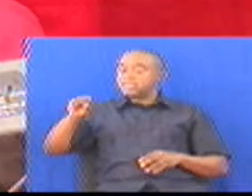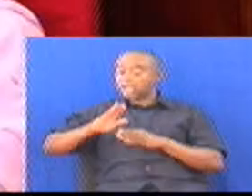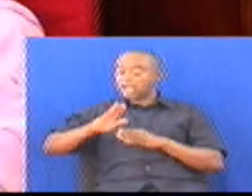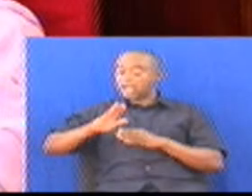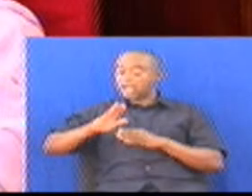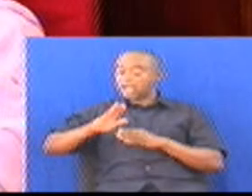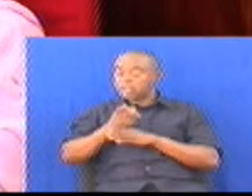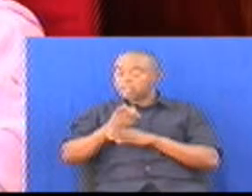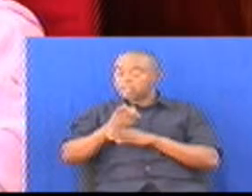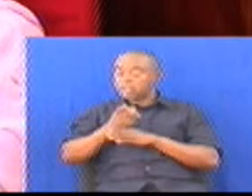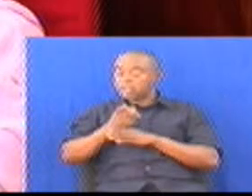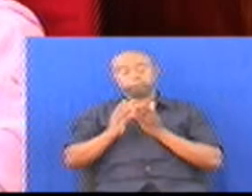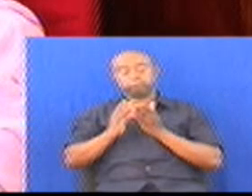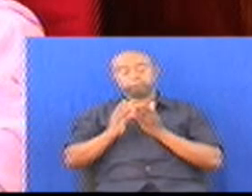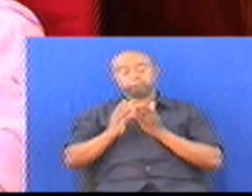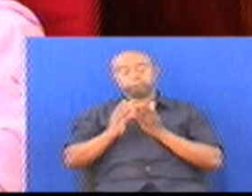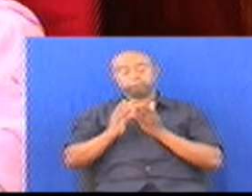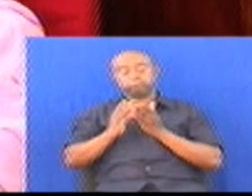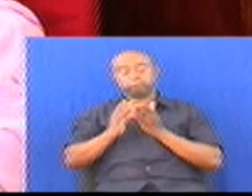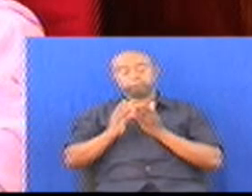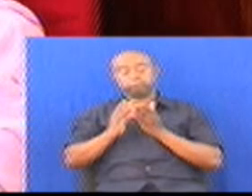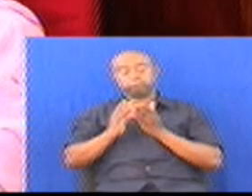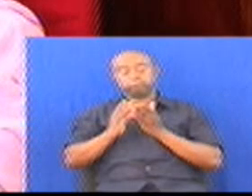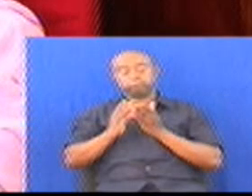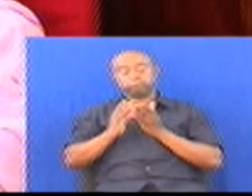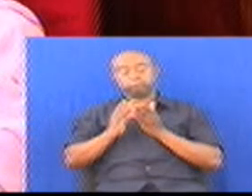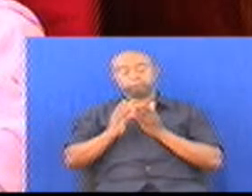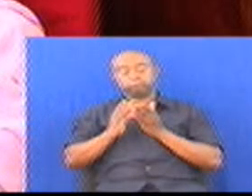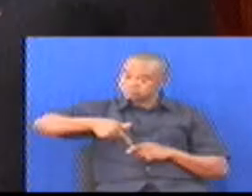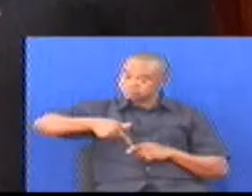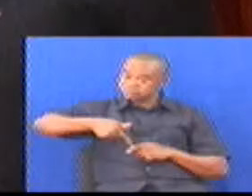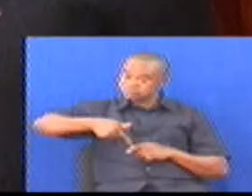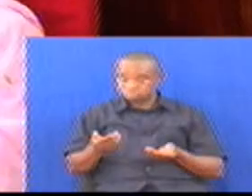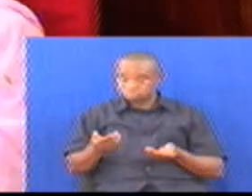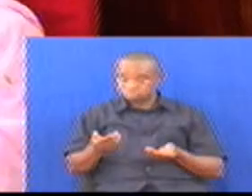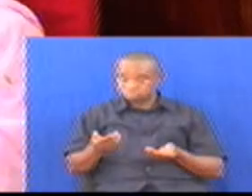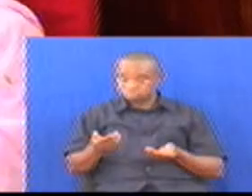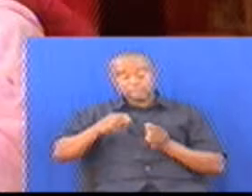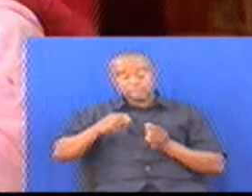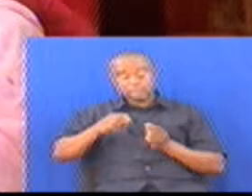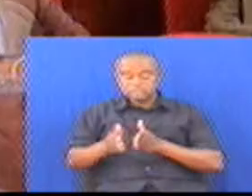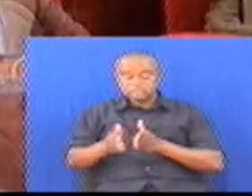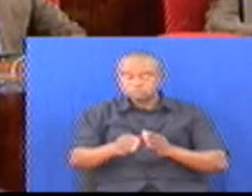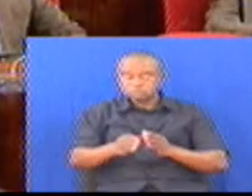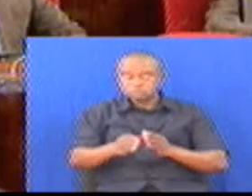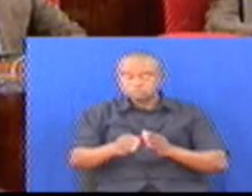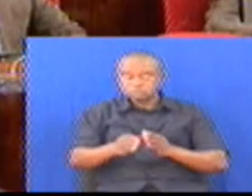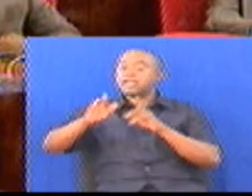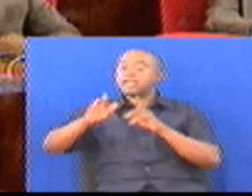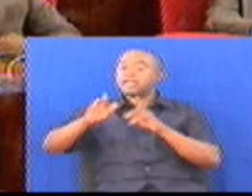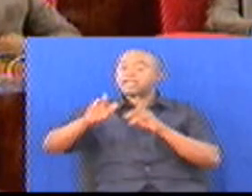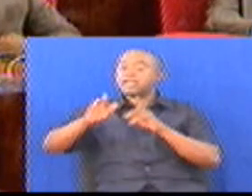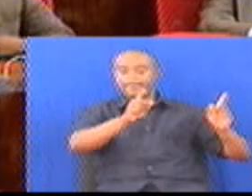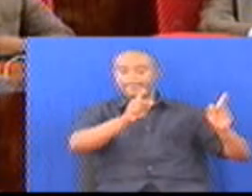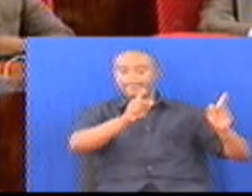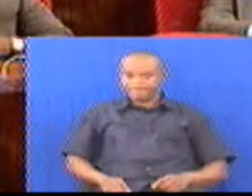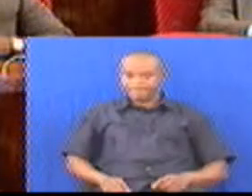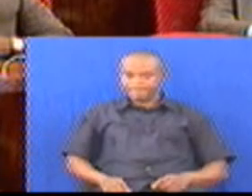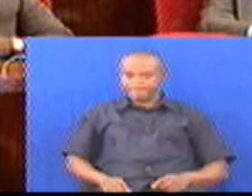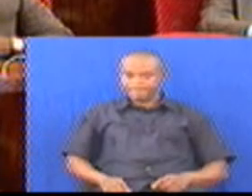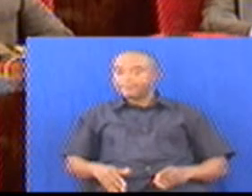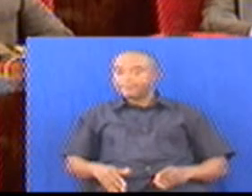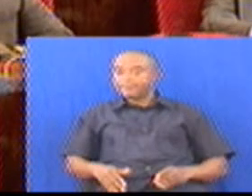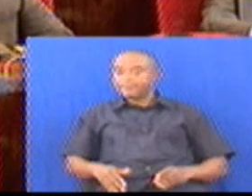mafuta ya MT Sangara katika ziwa Tanganyika. Kwa upande wa uchukuzi, katika